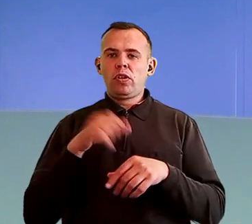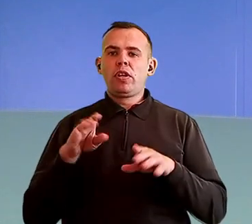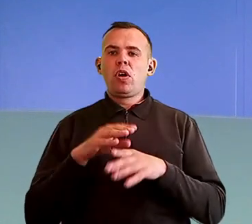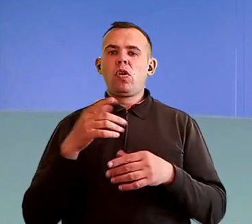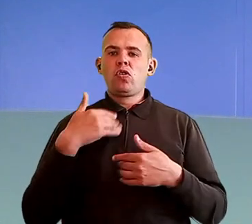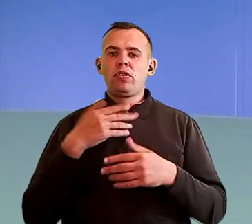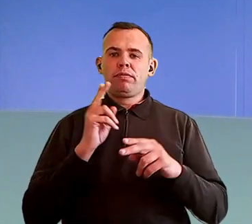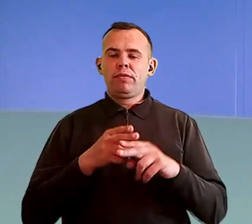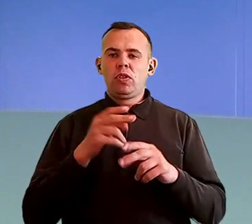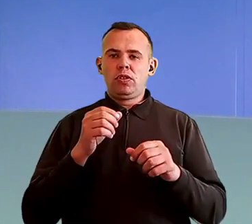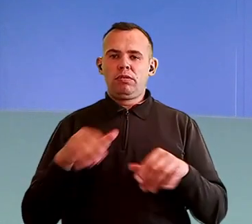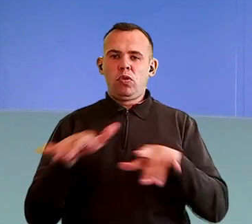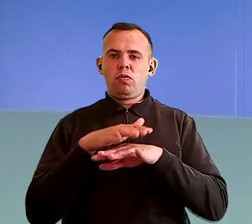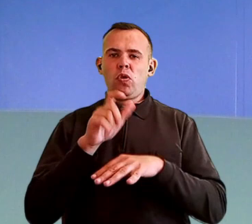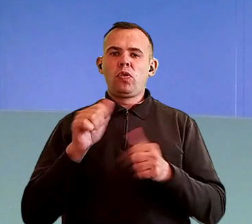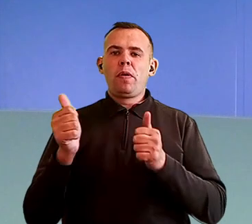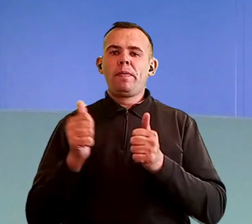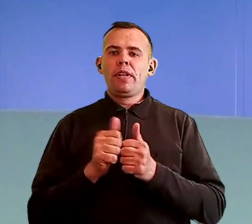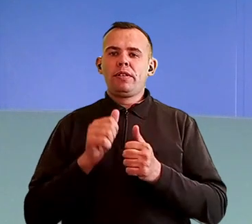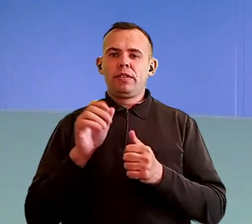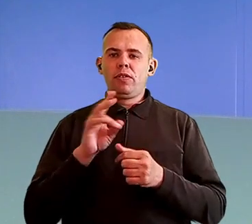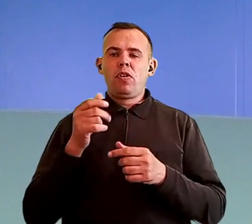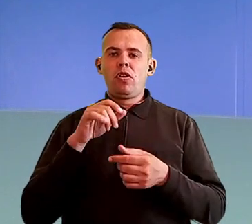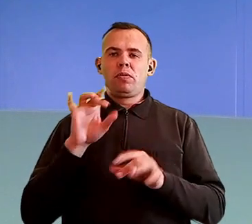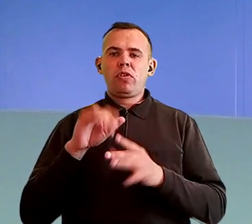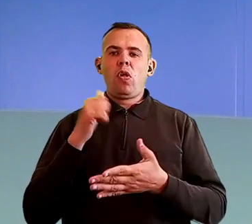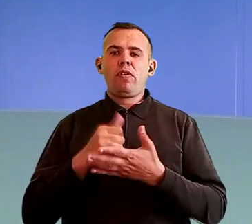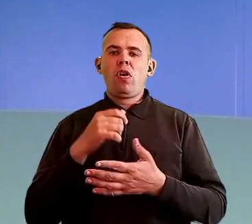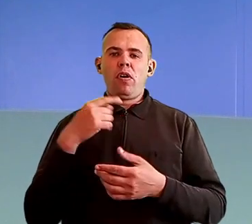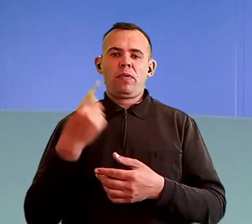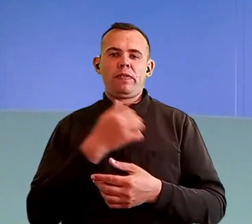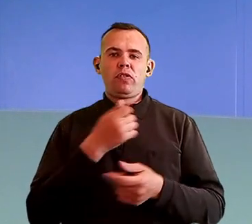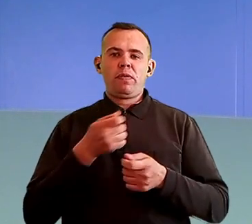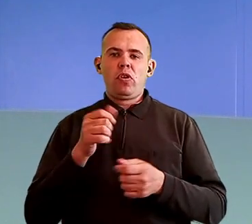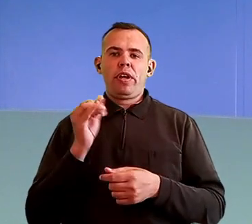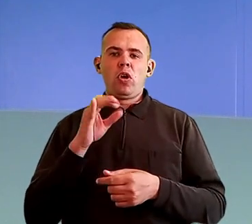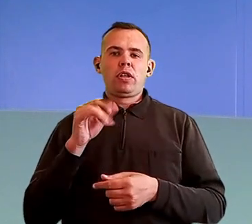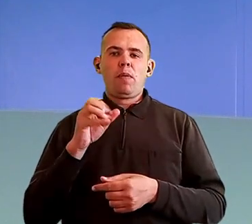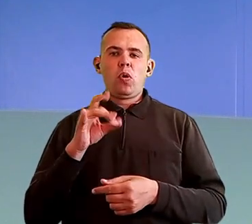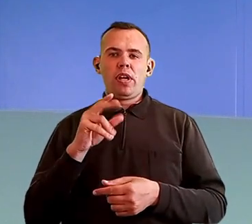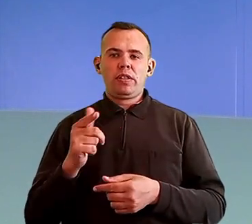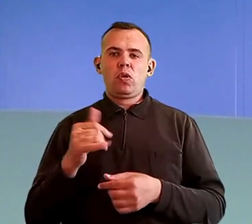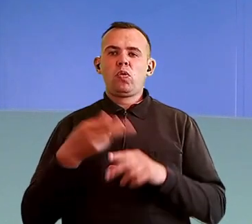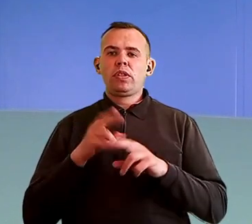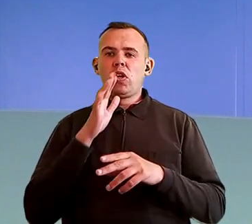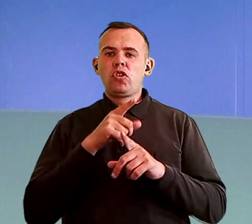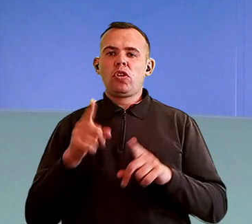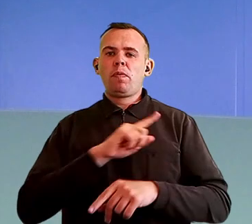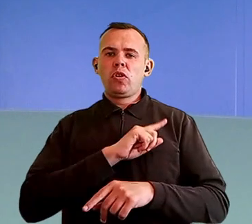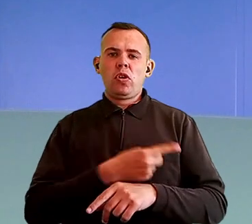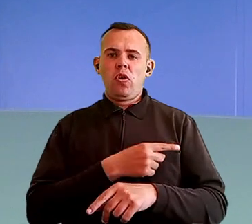людей біля церков, розповів голова обласної військової адміністрації Ігор Табурець. У цей час посилять патрулювання